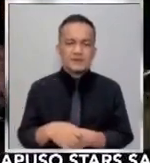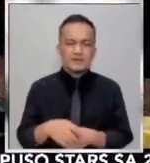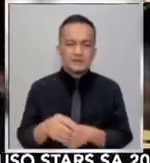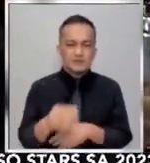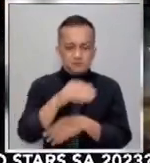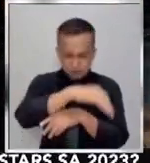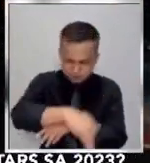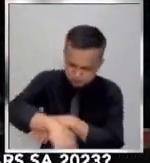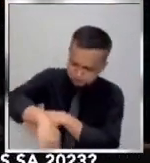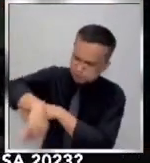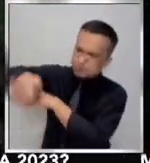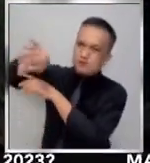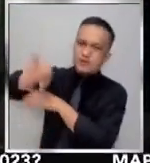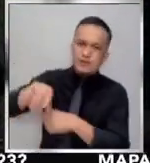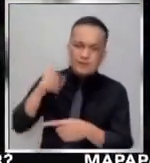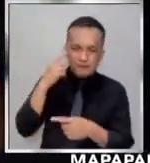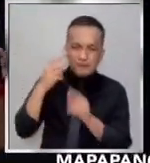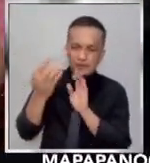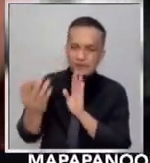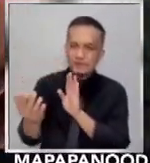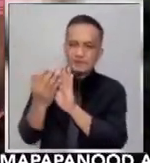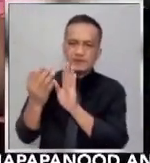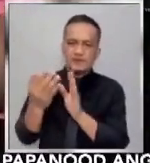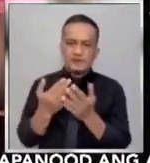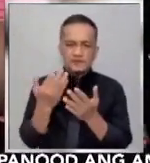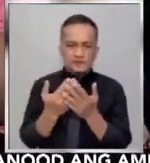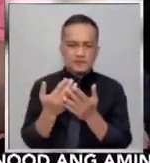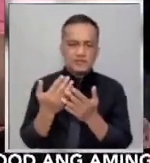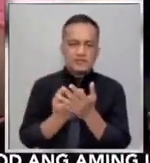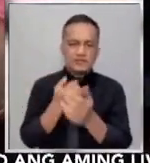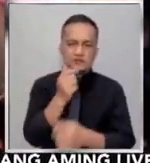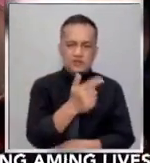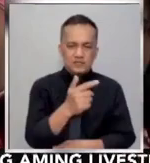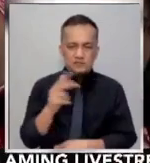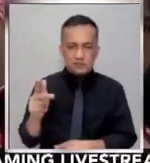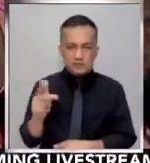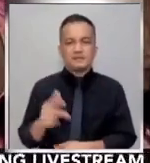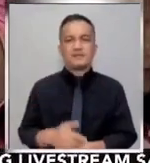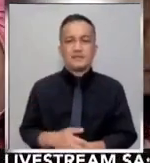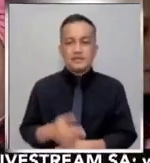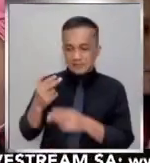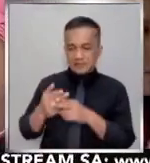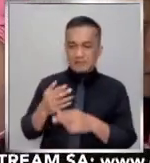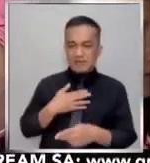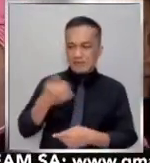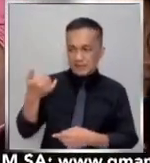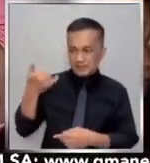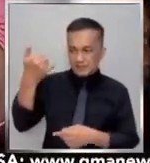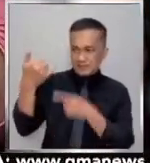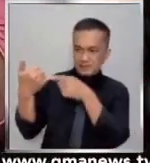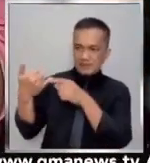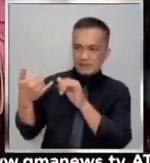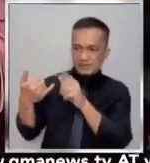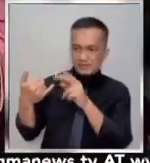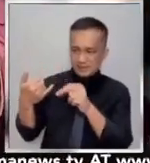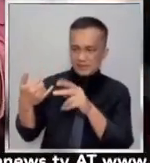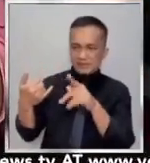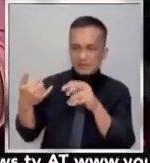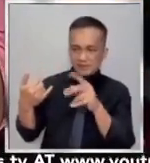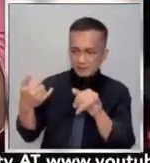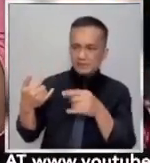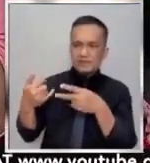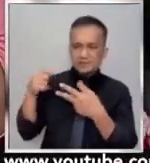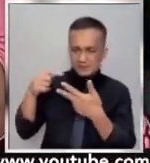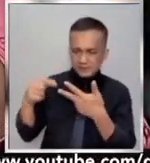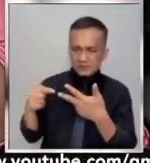para sa pagsalubong sa 2023. At sa ngalan po ng aking cameraman, si Edret, si Adrian at si Pete, advance Happy